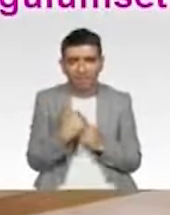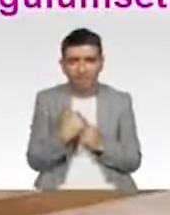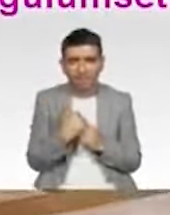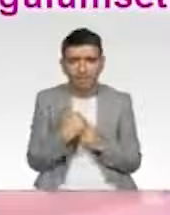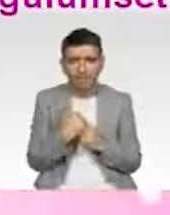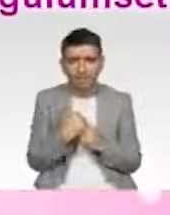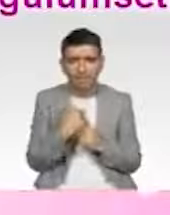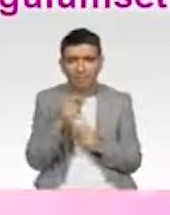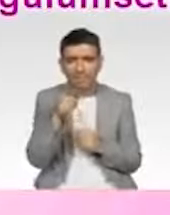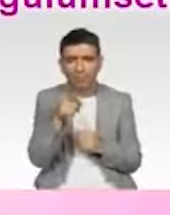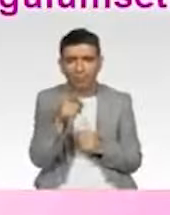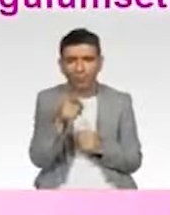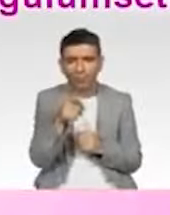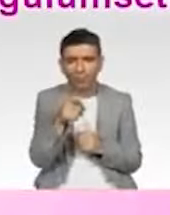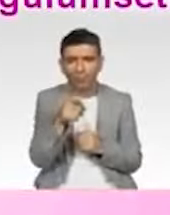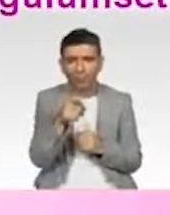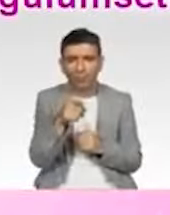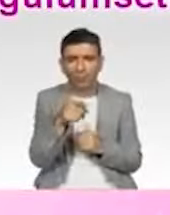bu tarz